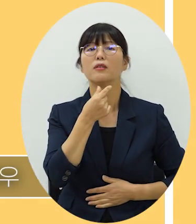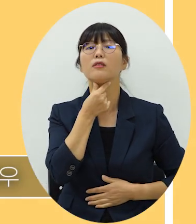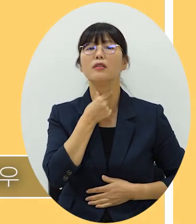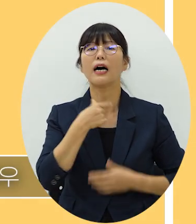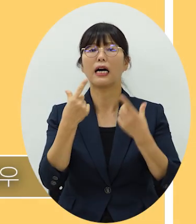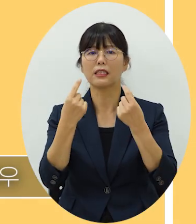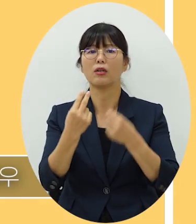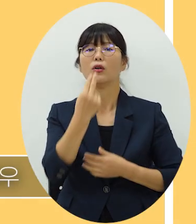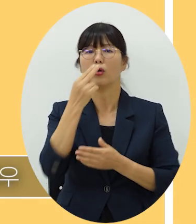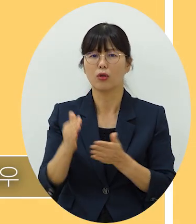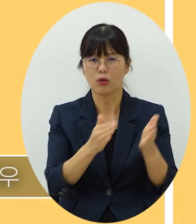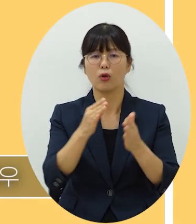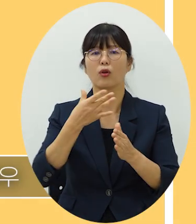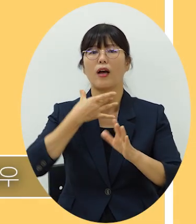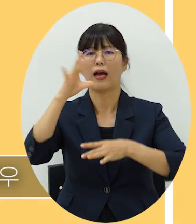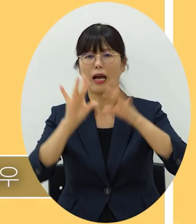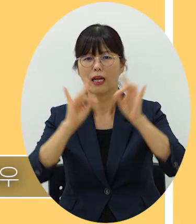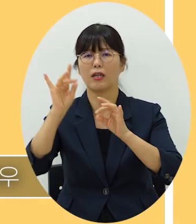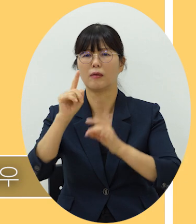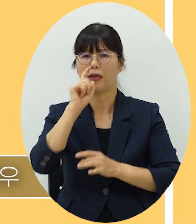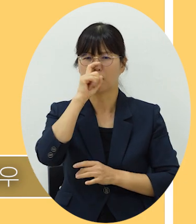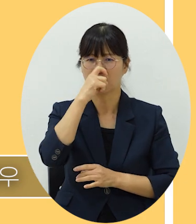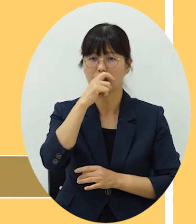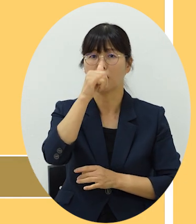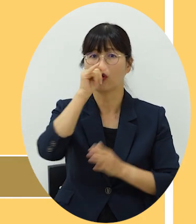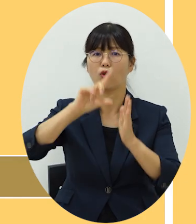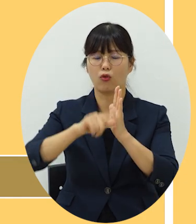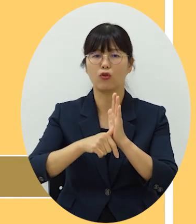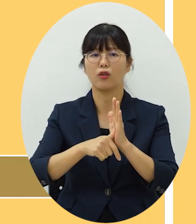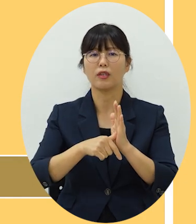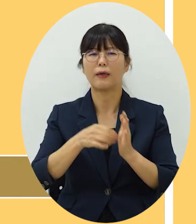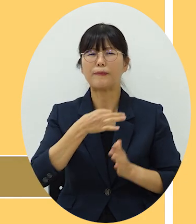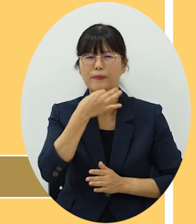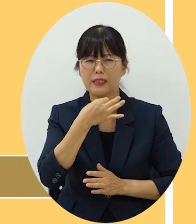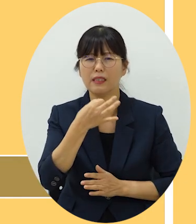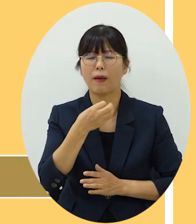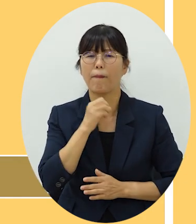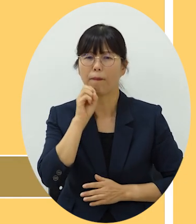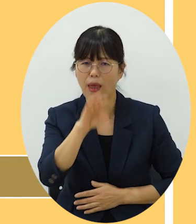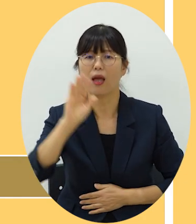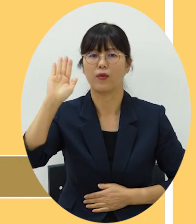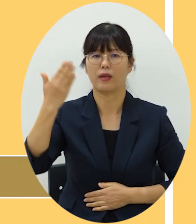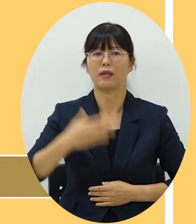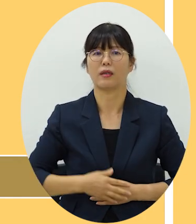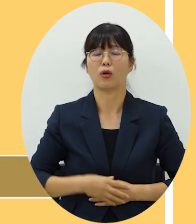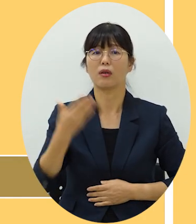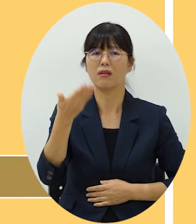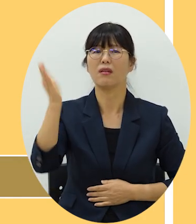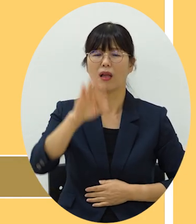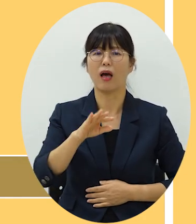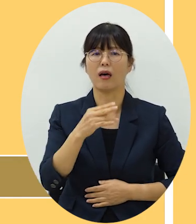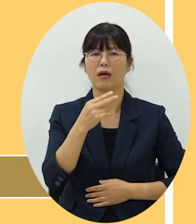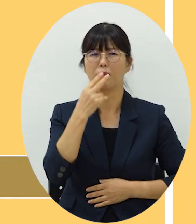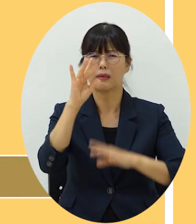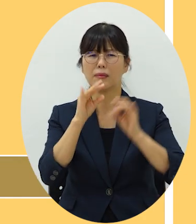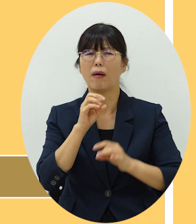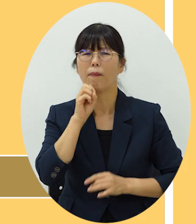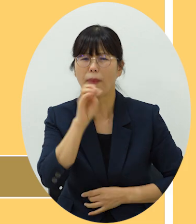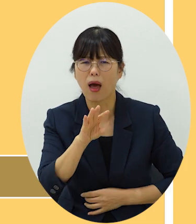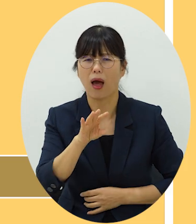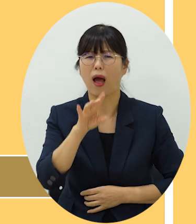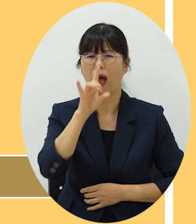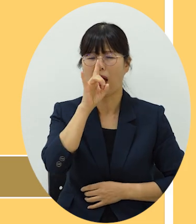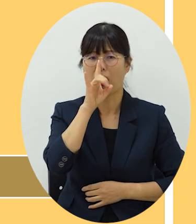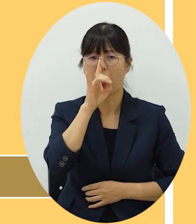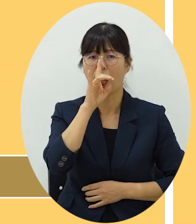같이 숨쉬는 길에 가래나 침 등의 이물질이 있는 경우 기침을 해서 뱉어내야 합니다. 그러나 기침하고 뱉기와 같은